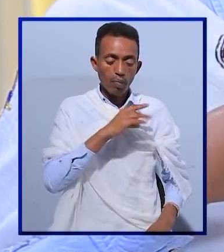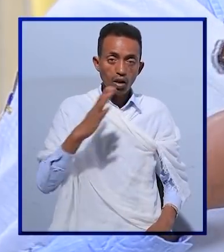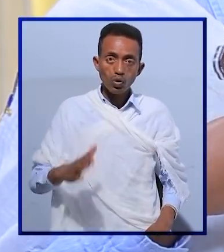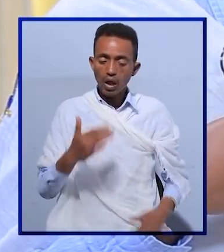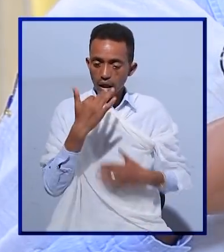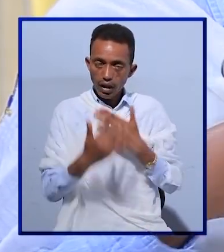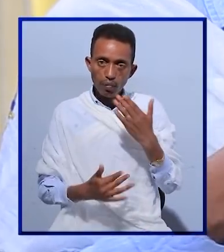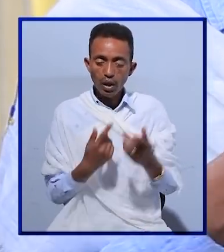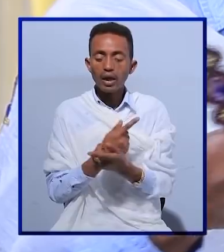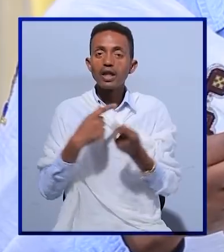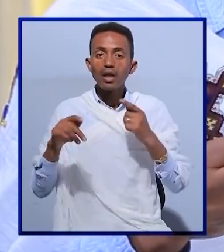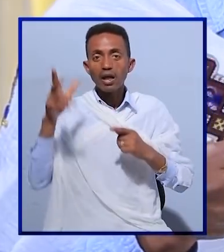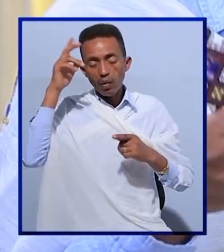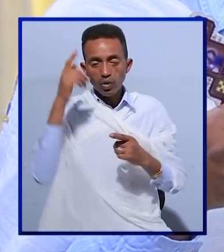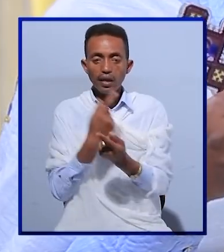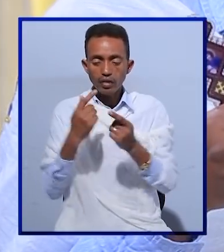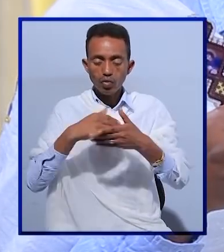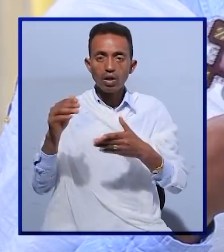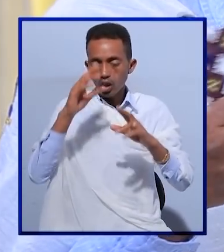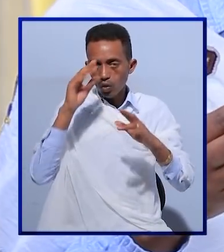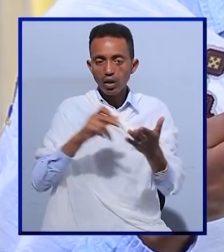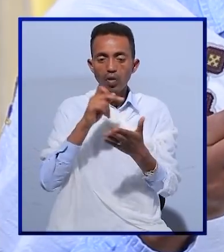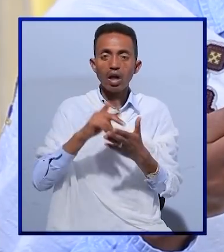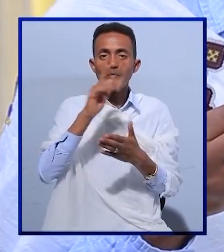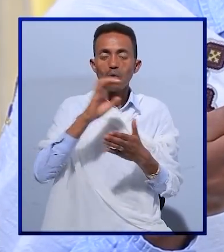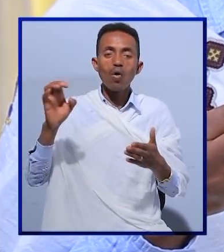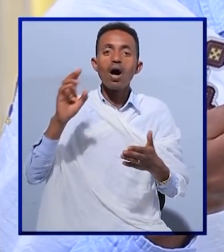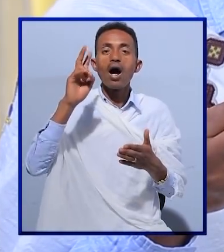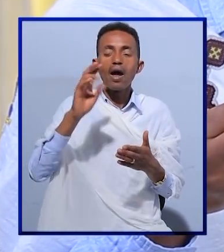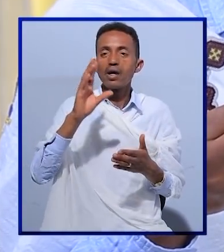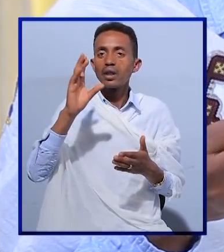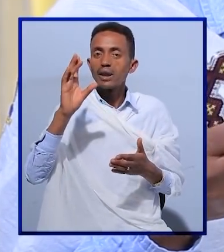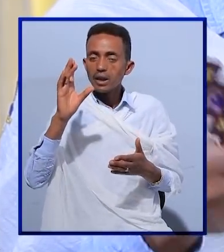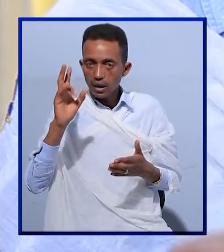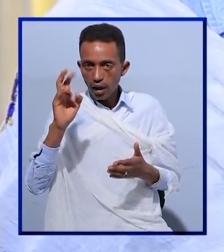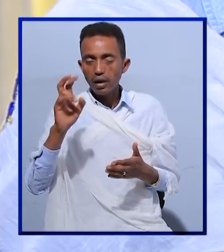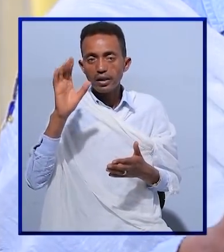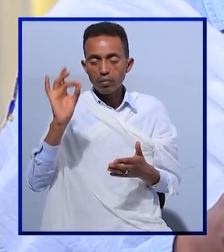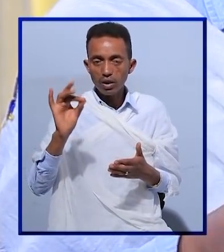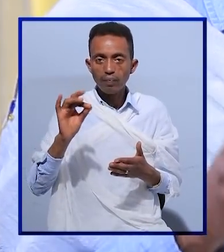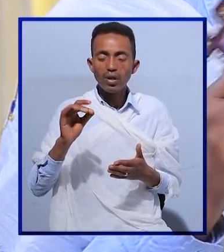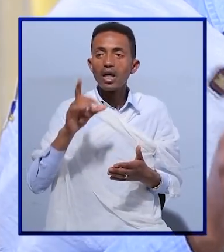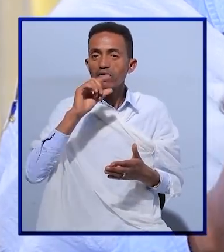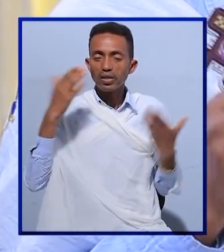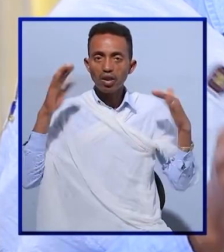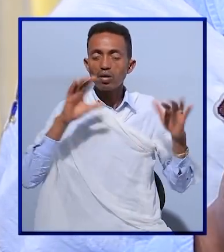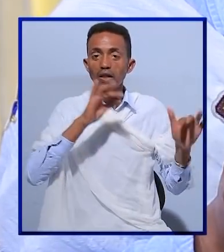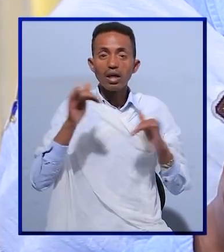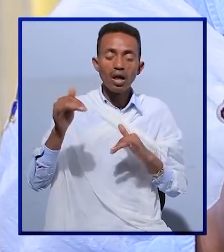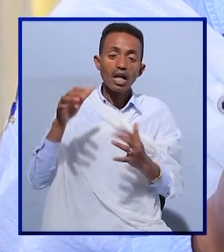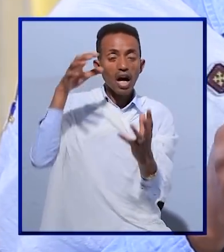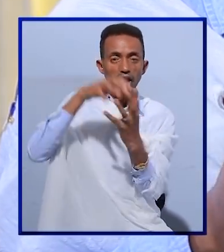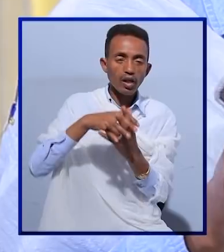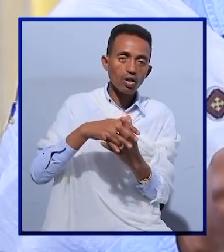ደግሞ በክርስቶስ ደም ነፃ ይወጣን ከዲያብሎስ አሰራር ነፃ ይወጣንን። ክቡር ዳዊት በመዝሙር 127 ላይ ነፍሳችን እንደ